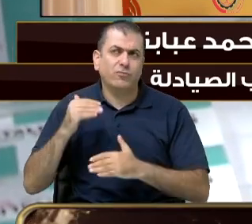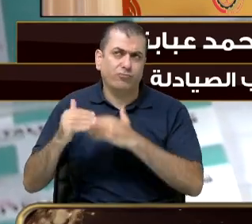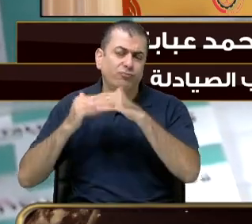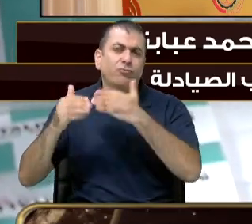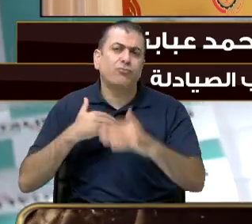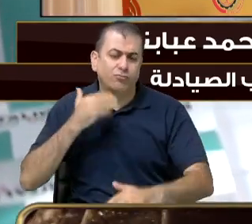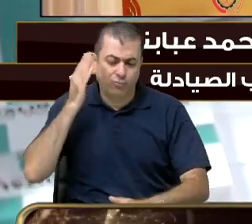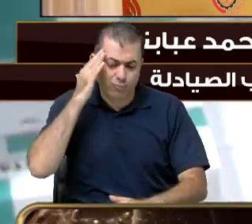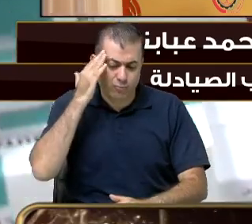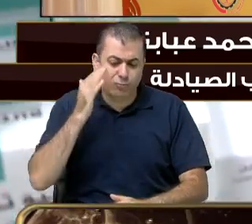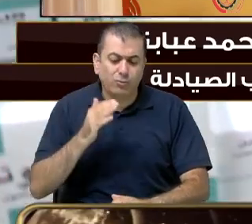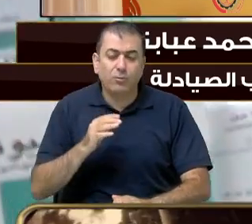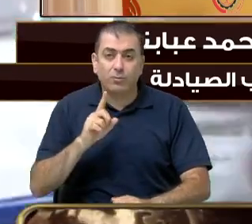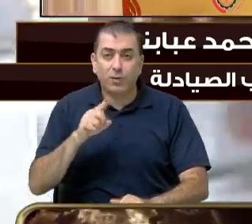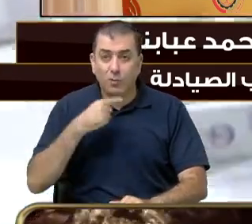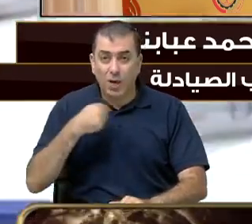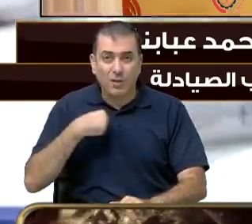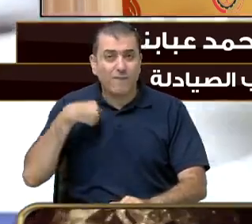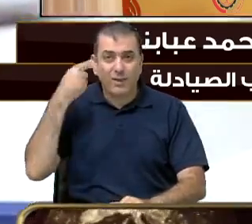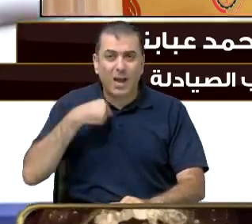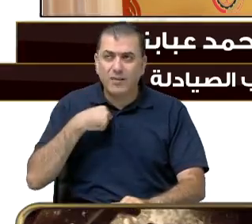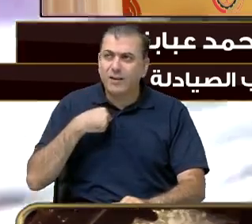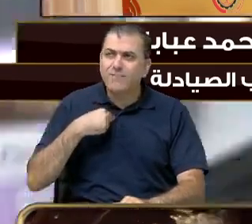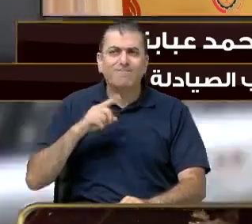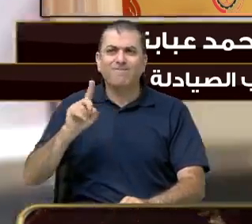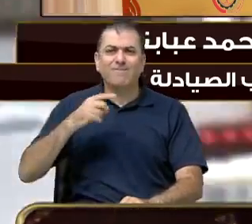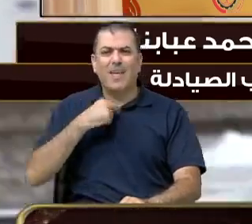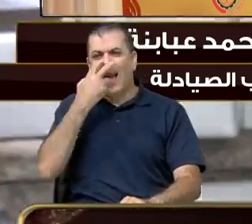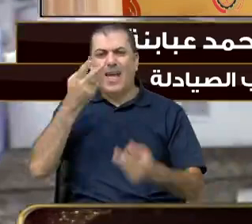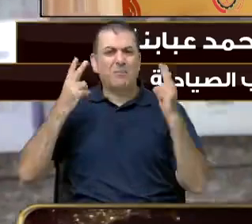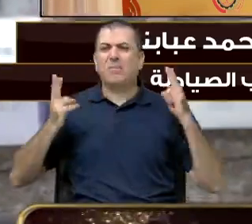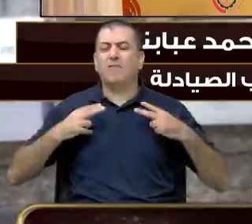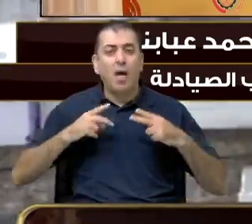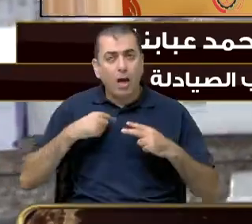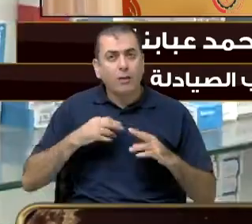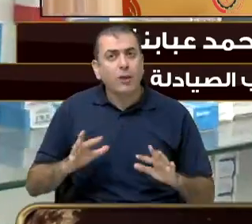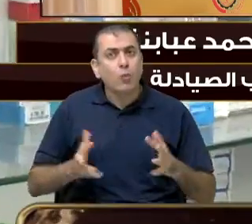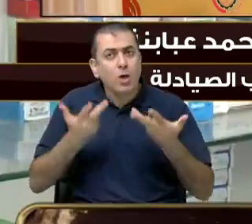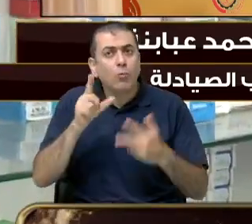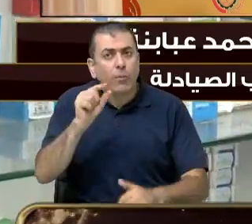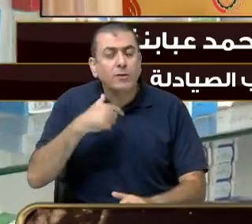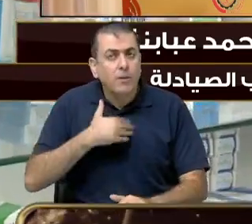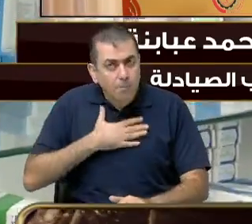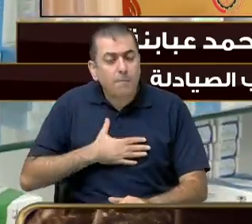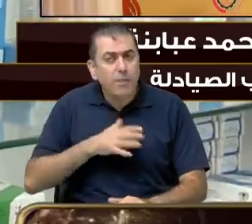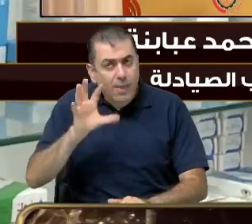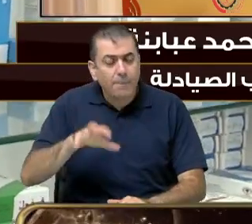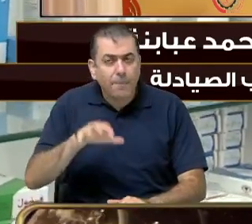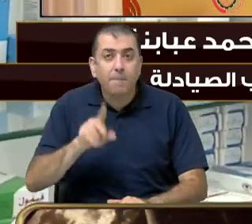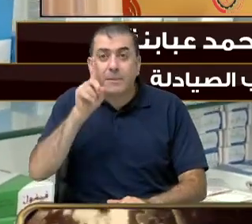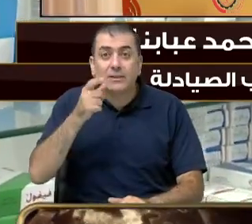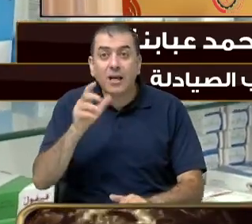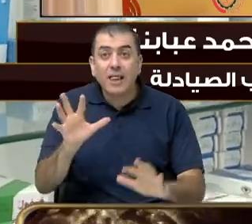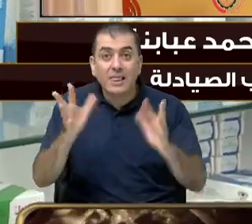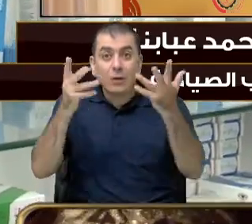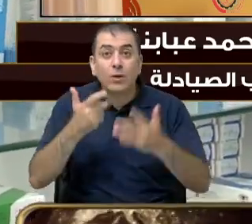الإلكترونية فهو مخطئ. إحنا مع هذا التطور، لكن مع التطور من أسس وتعليمات تشرف عليها نقابة